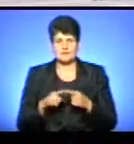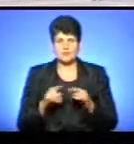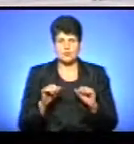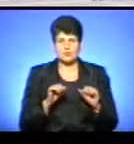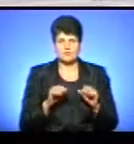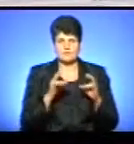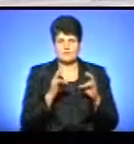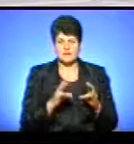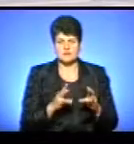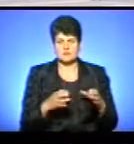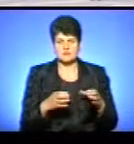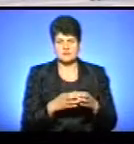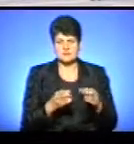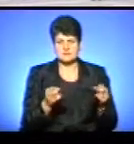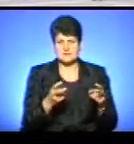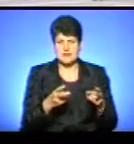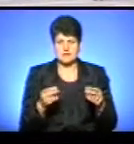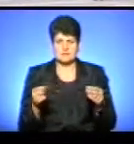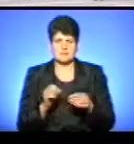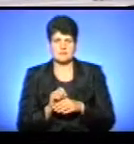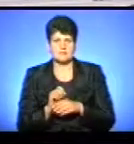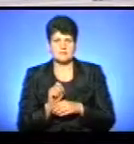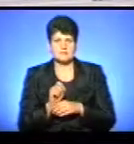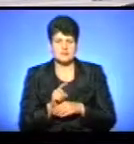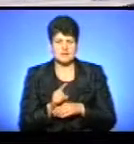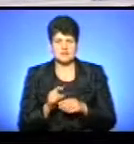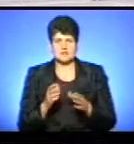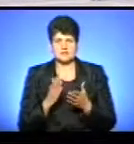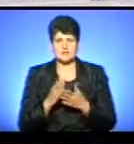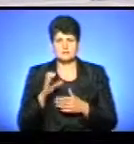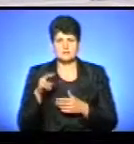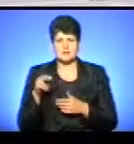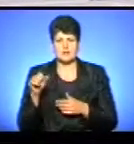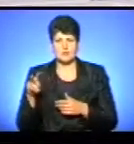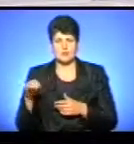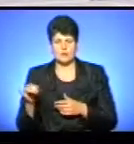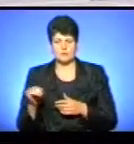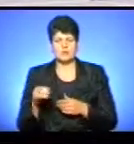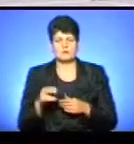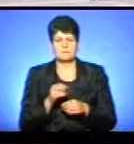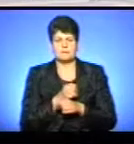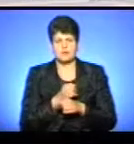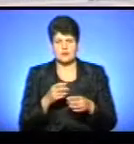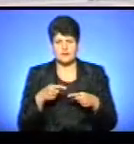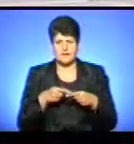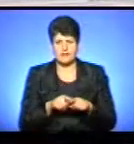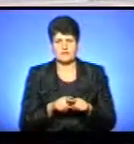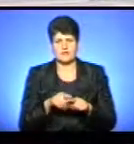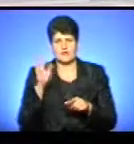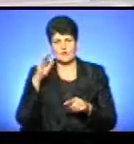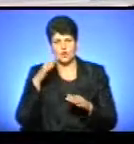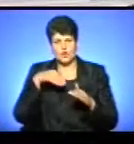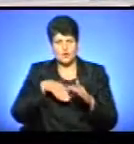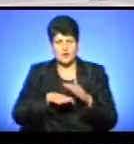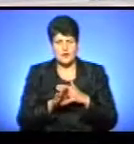управління аварійно-рятувальний загін спеціального призначення, який сформований з пелеологів, піротехніків, водолазів і пожежних,